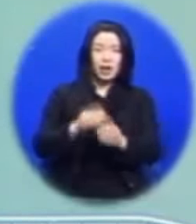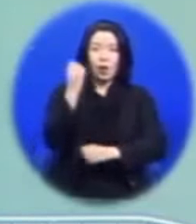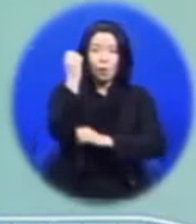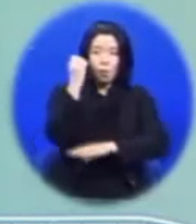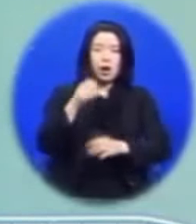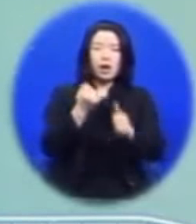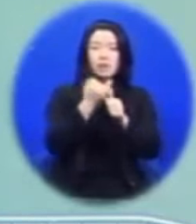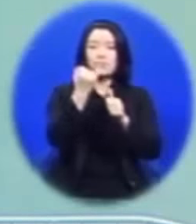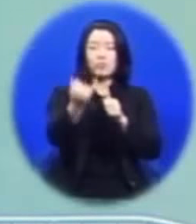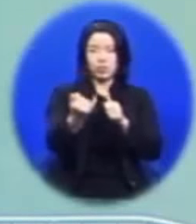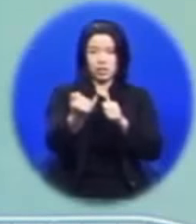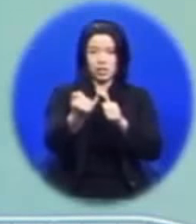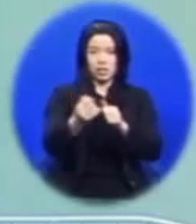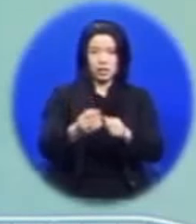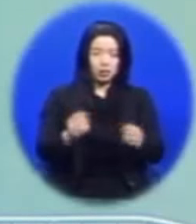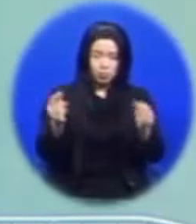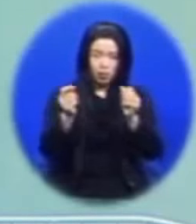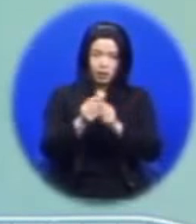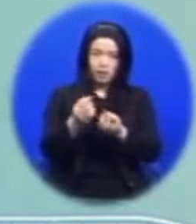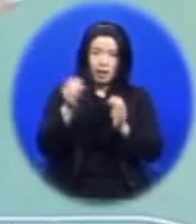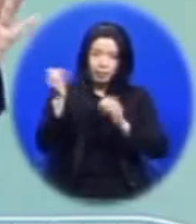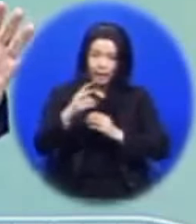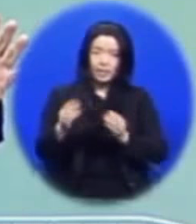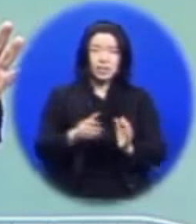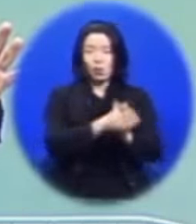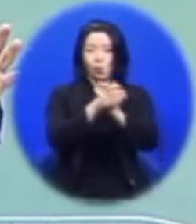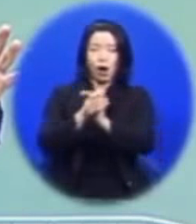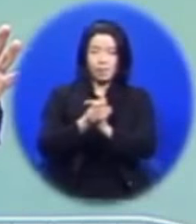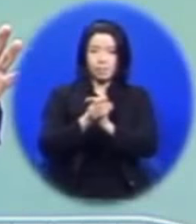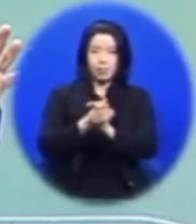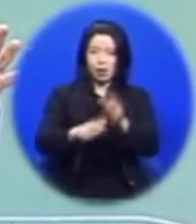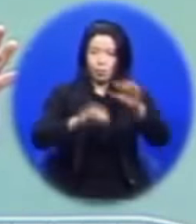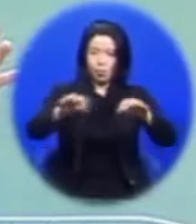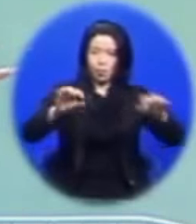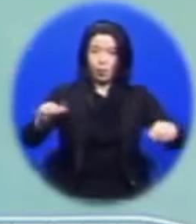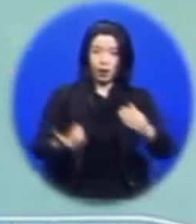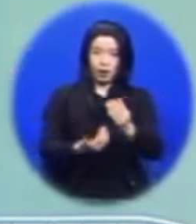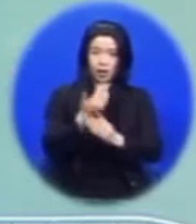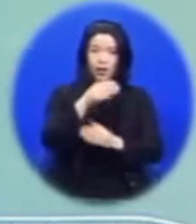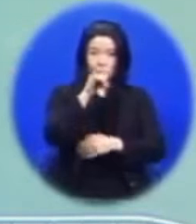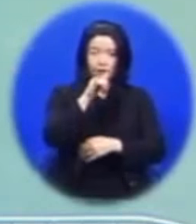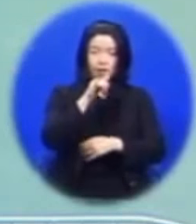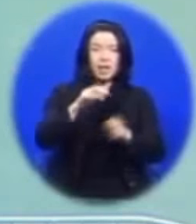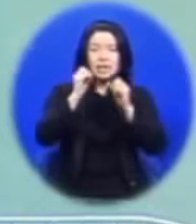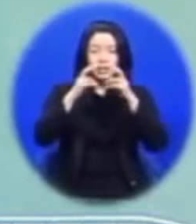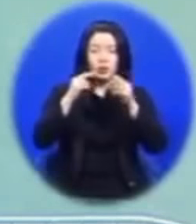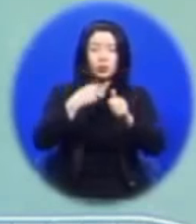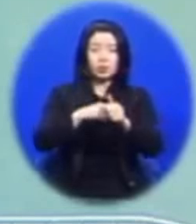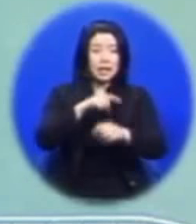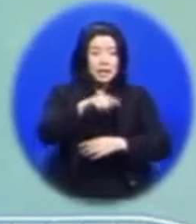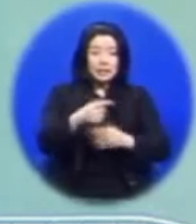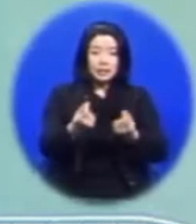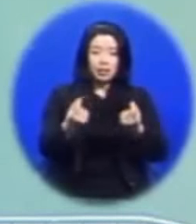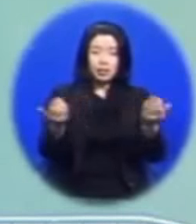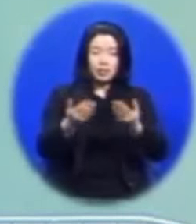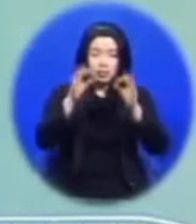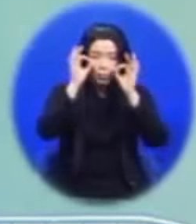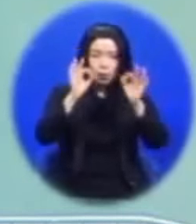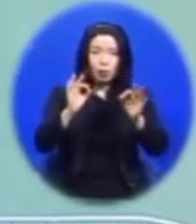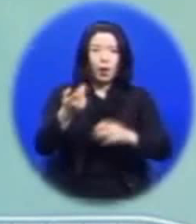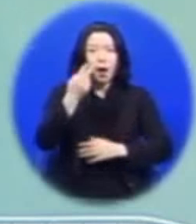부인과 화합하는 일이 도처에서 일어났습니다 그 선교사님들이 그런 일을 보고